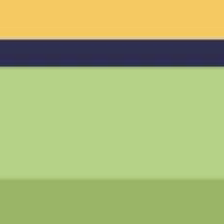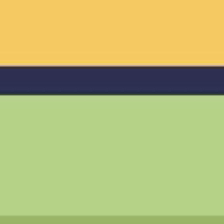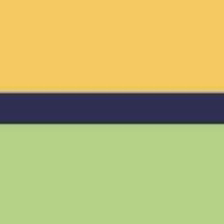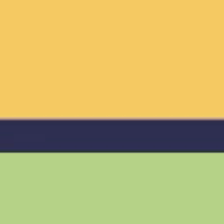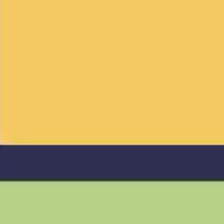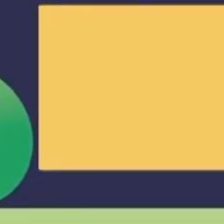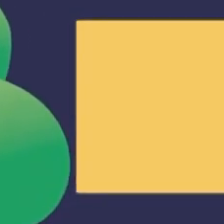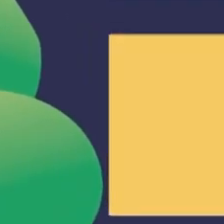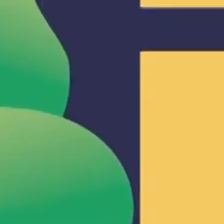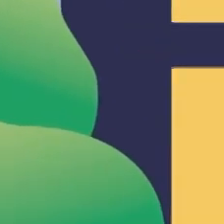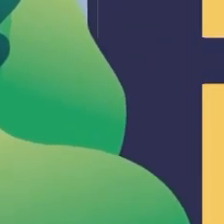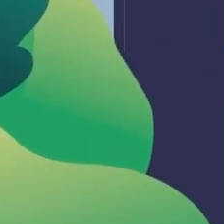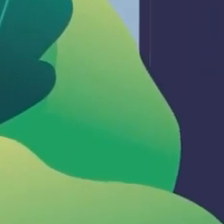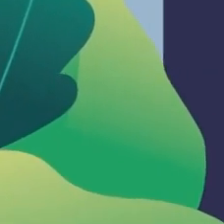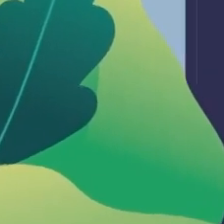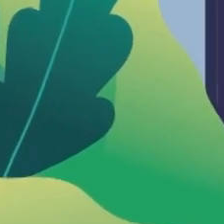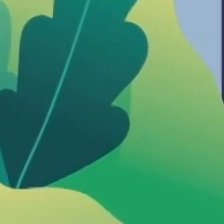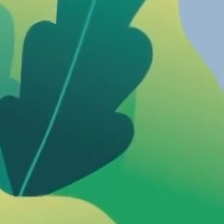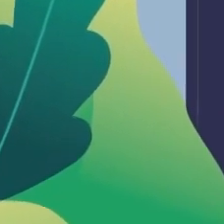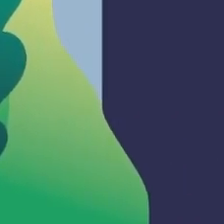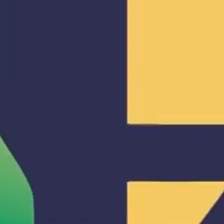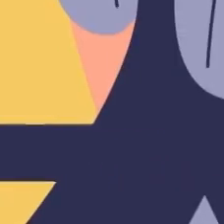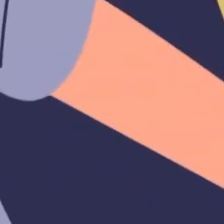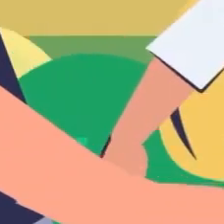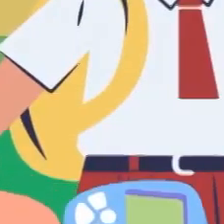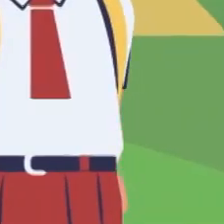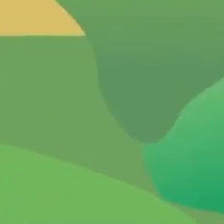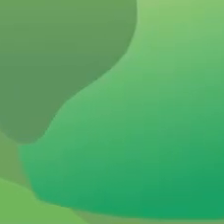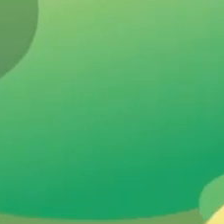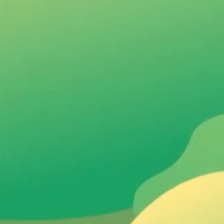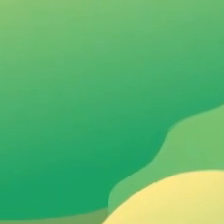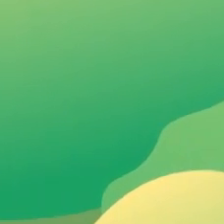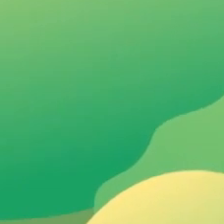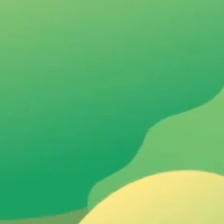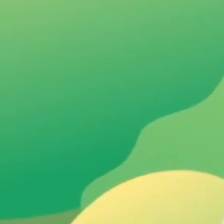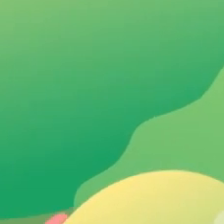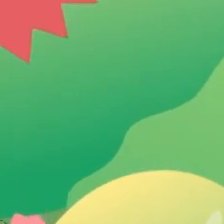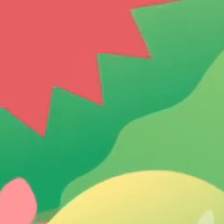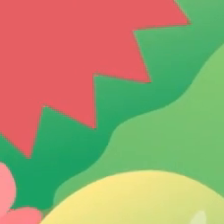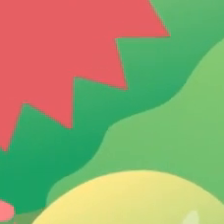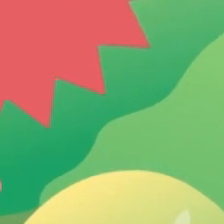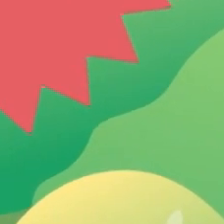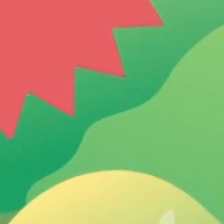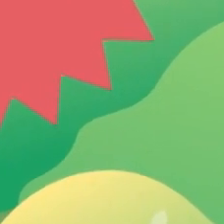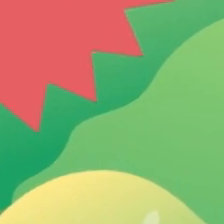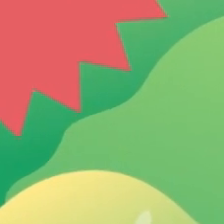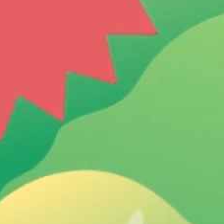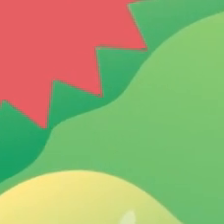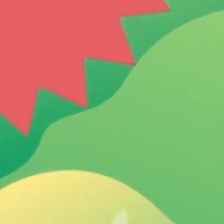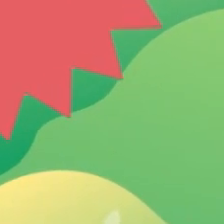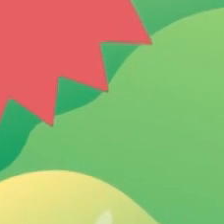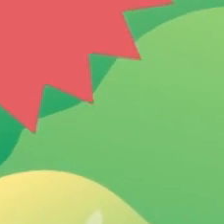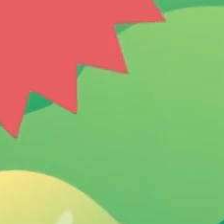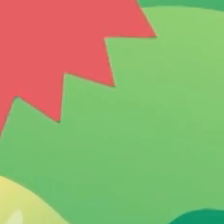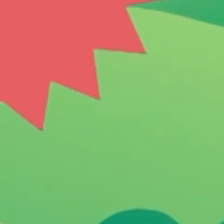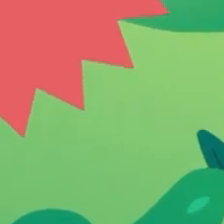Selamat selalu, ini panduan untukmu. Mau berangkat, cek suhu tubuh dulu. Pakai masker